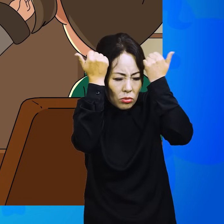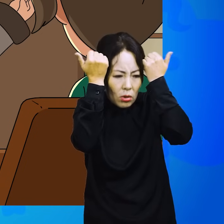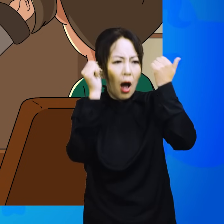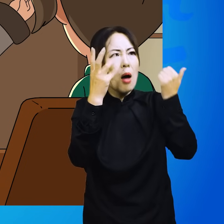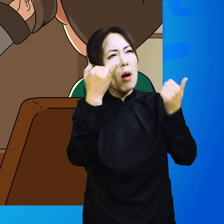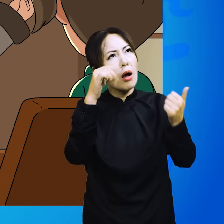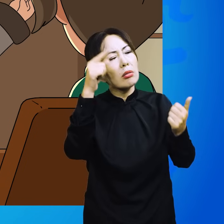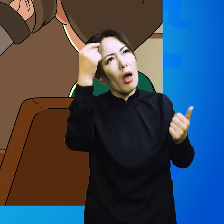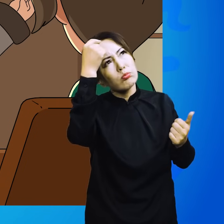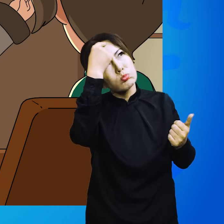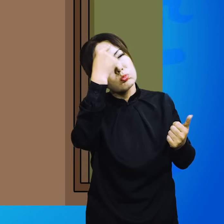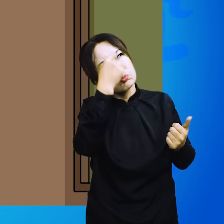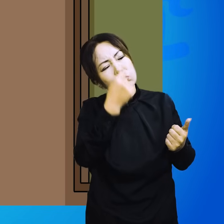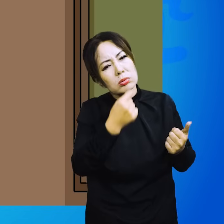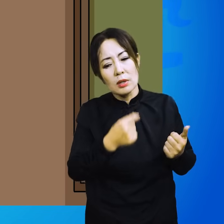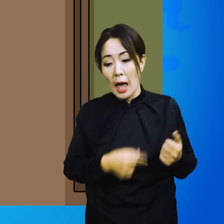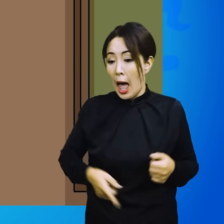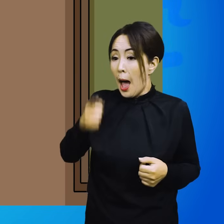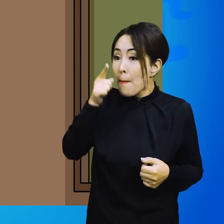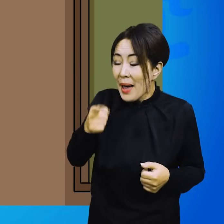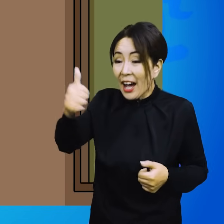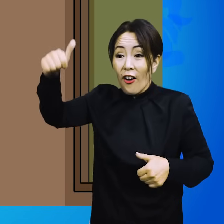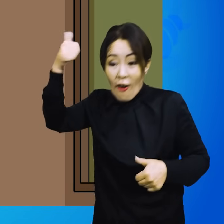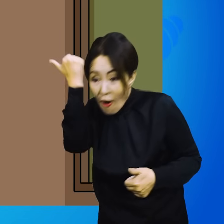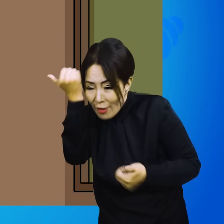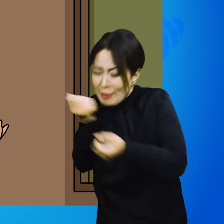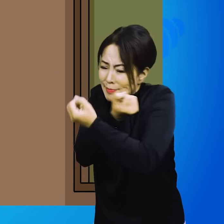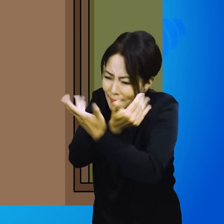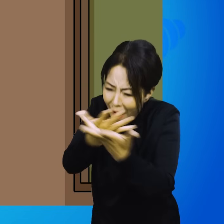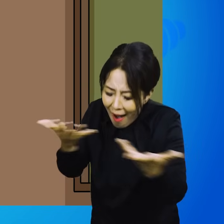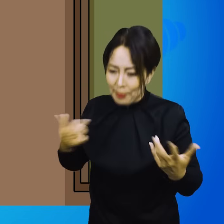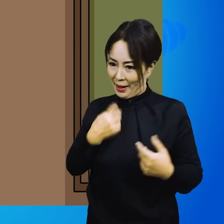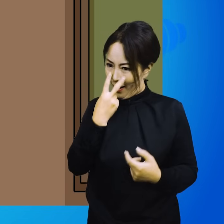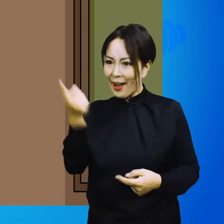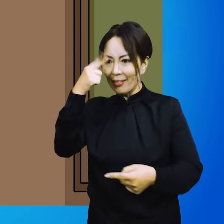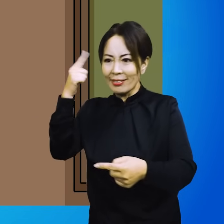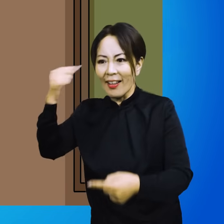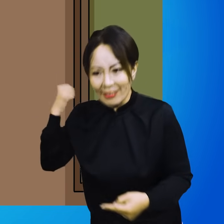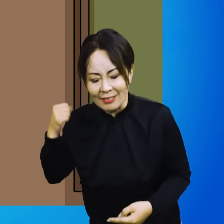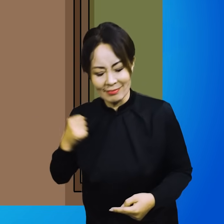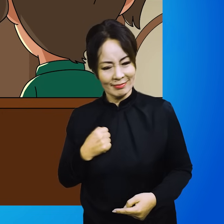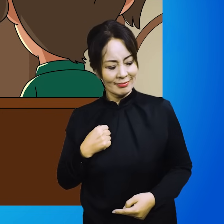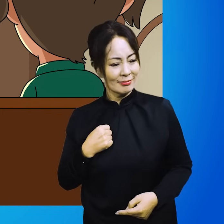халтсан зурвастай. Мянган ханьны дундаас би хармагц таньдаг.